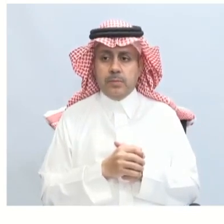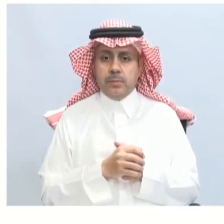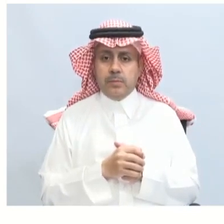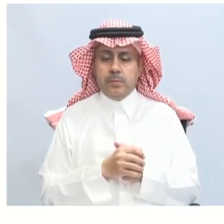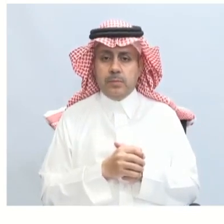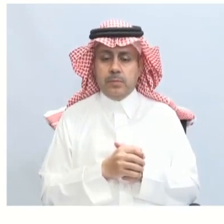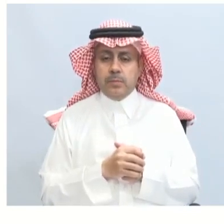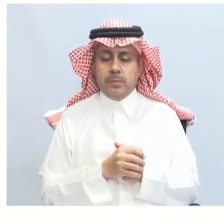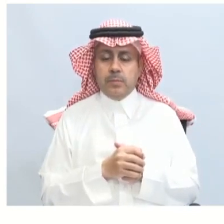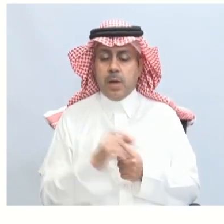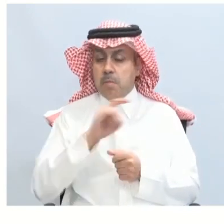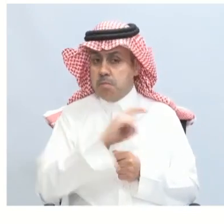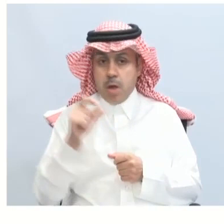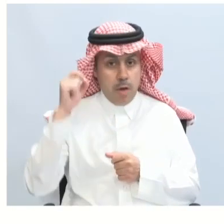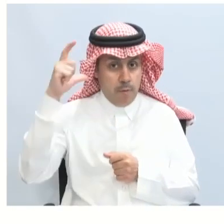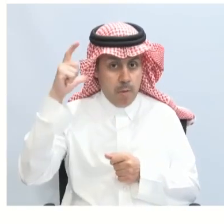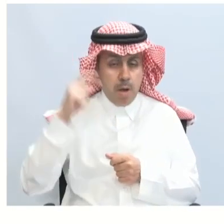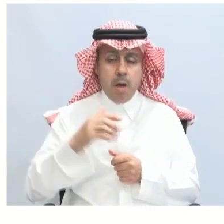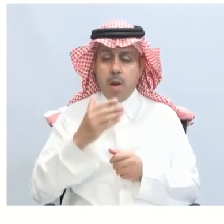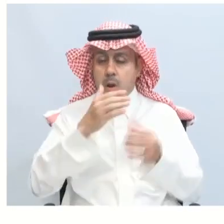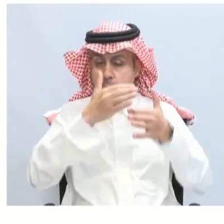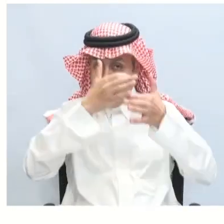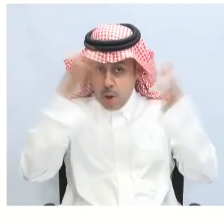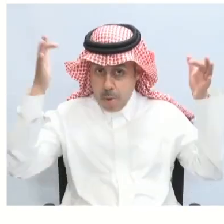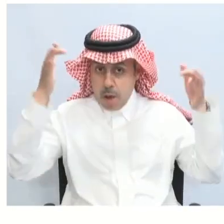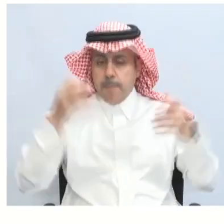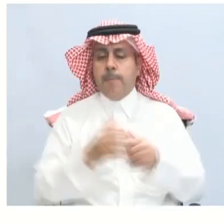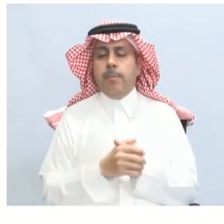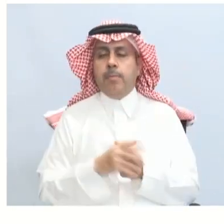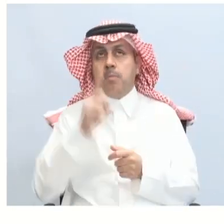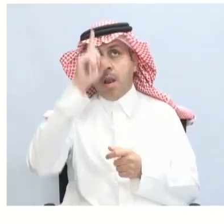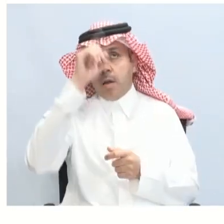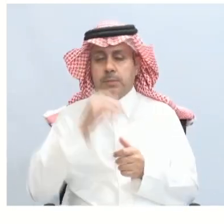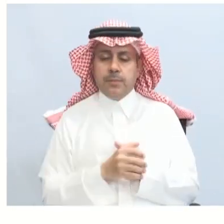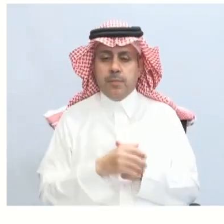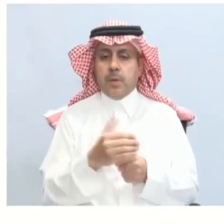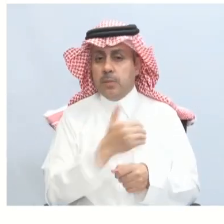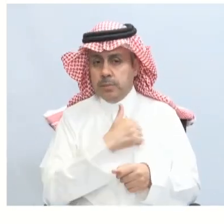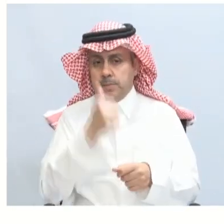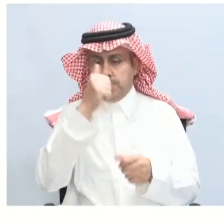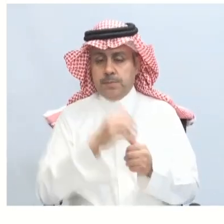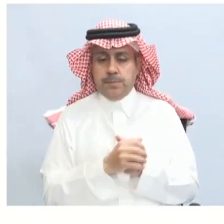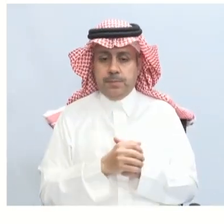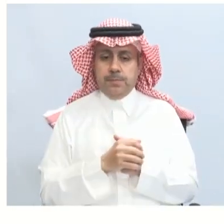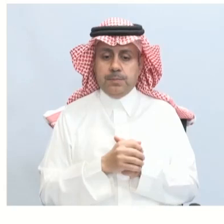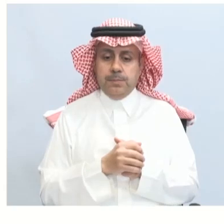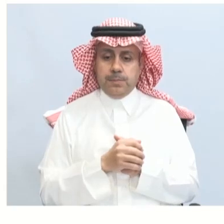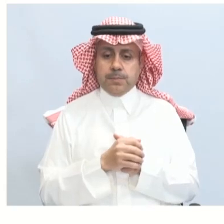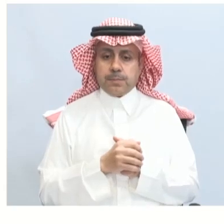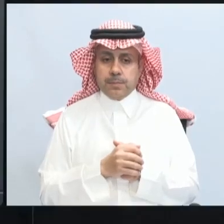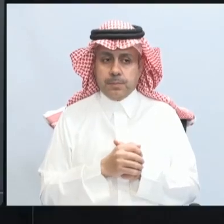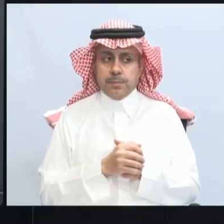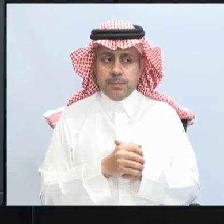يفهمها لا يدركها الا العالمون العالمون بامر الله عز وجل والذين